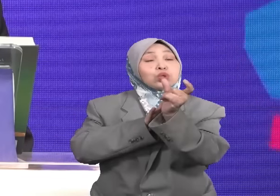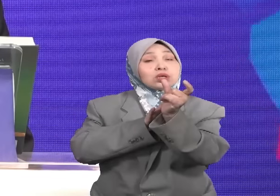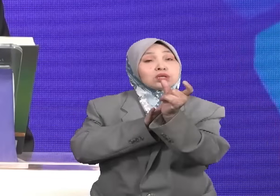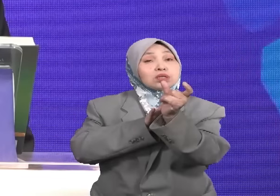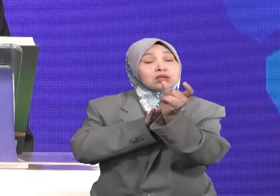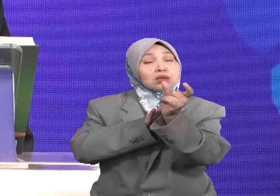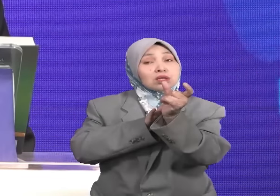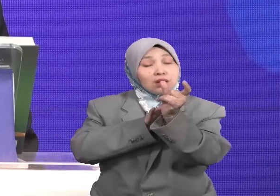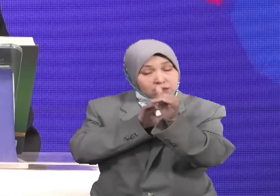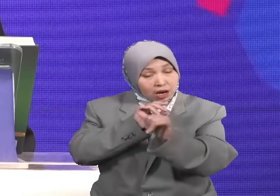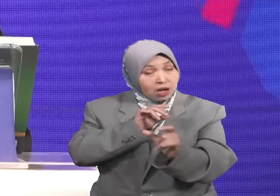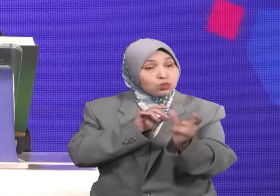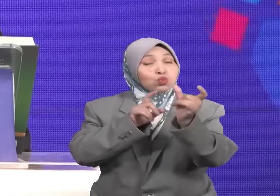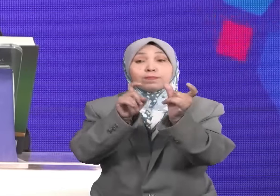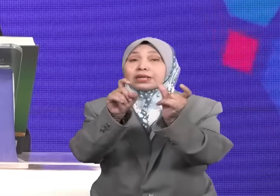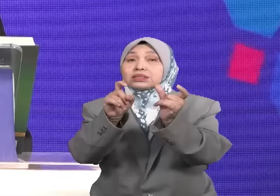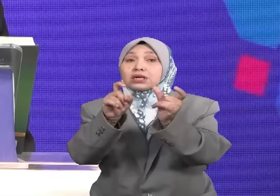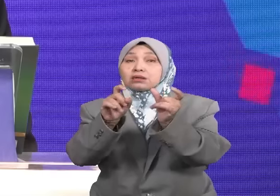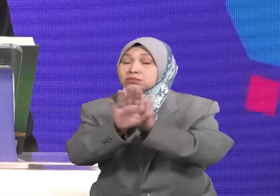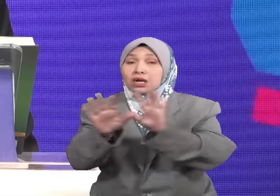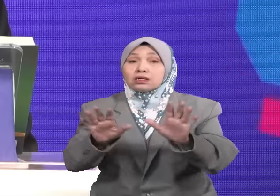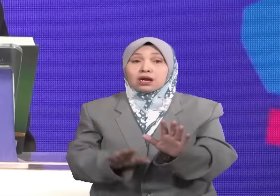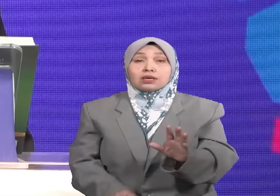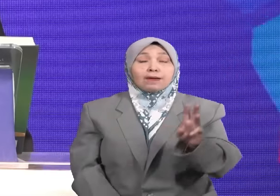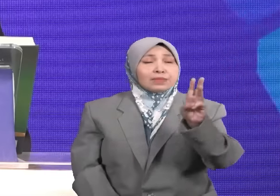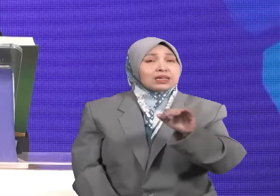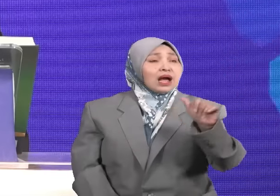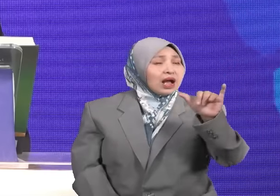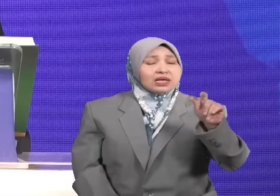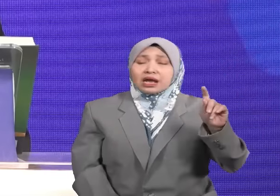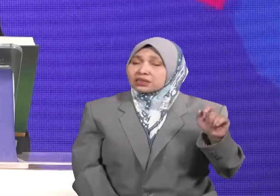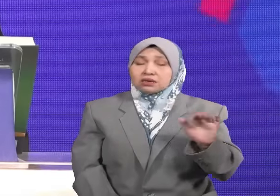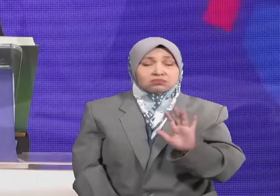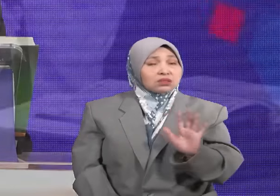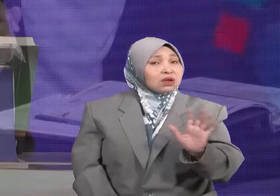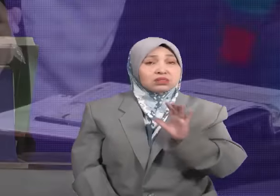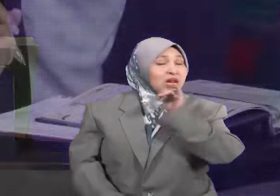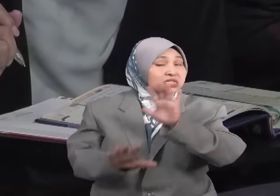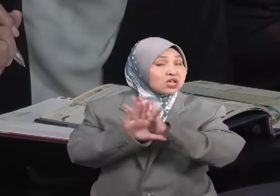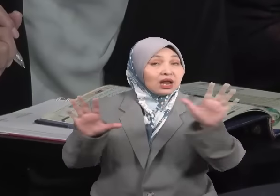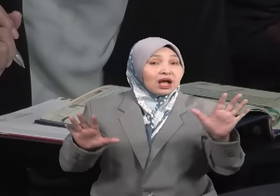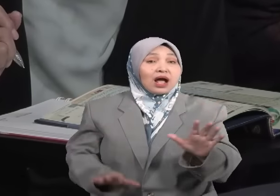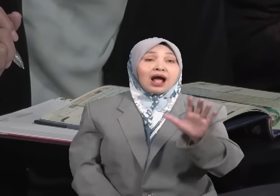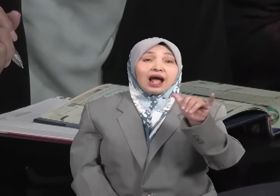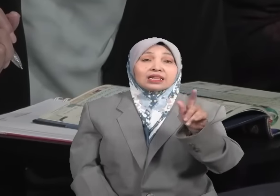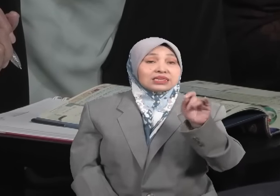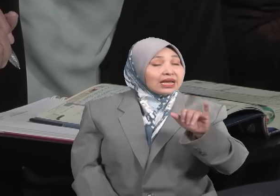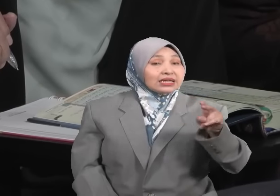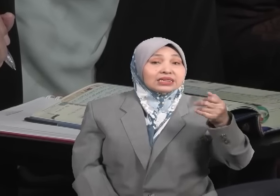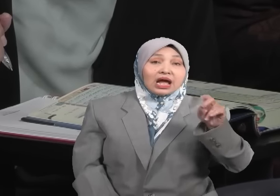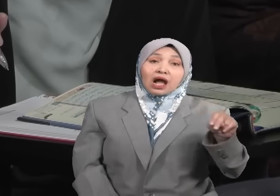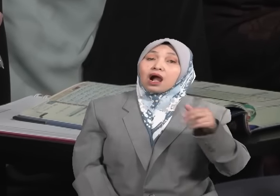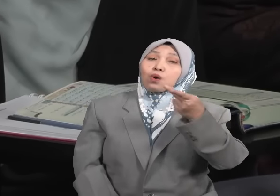Jelaskan nun tu mati. Jangan min ayatin, tu tak jelas.